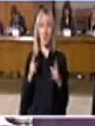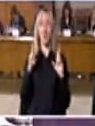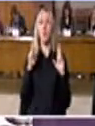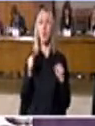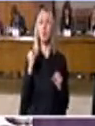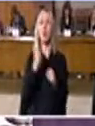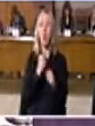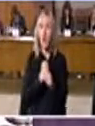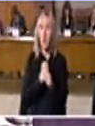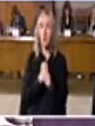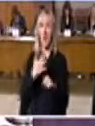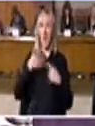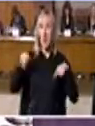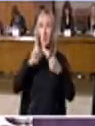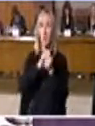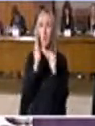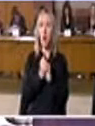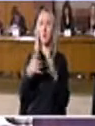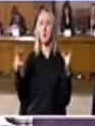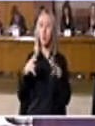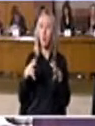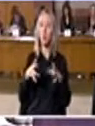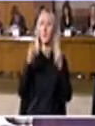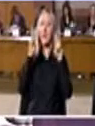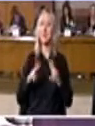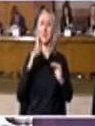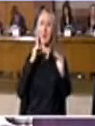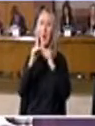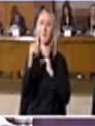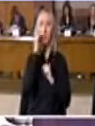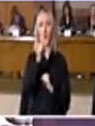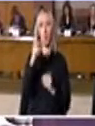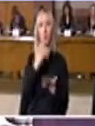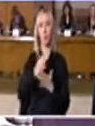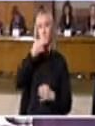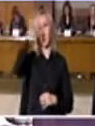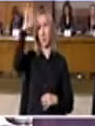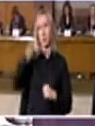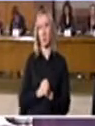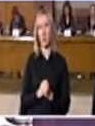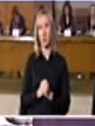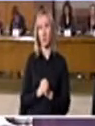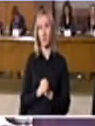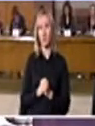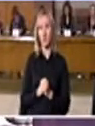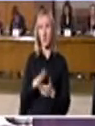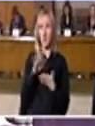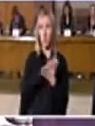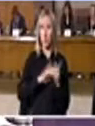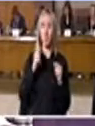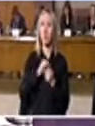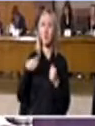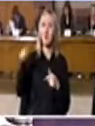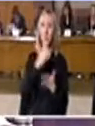može preduzeti da našu borbu za društvo istinski ravnopravnih ljudi učinimo efikasnim. Za početak, moramo svi